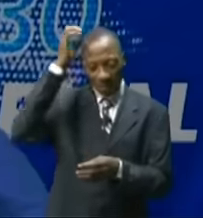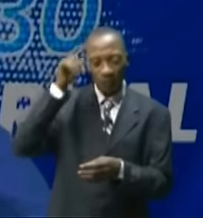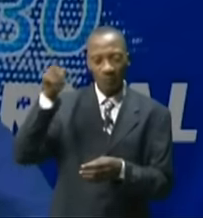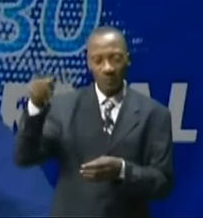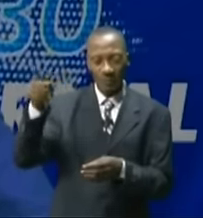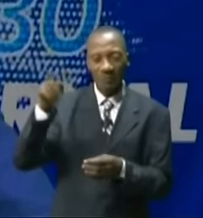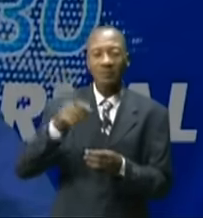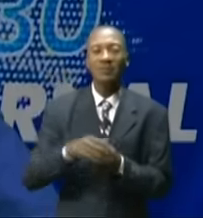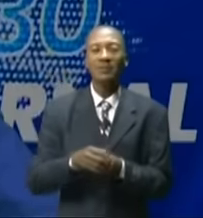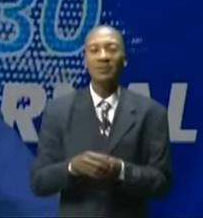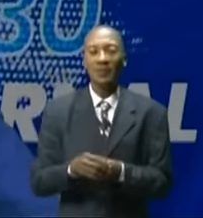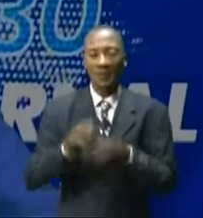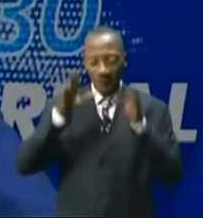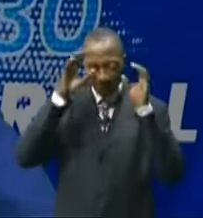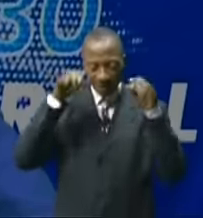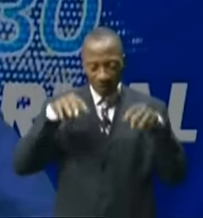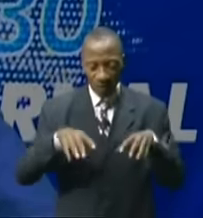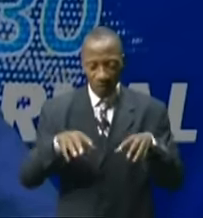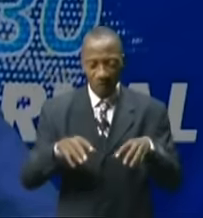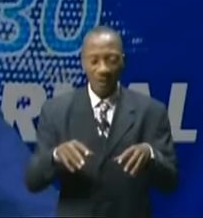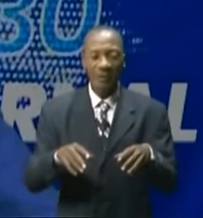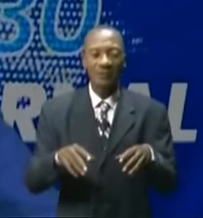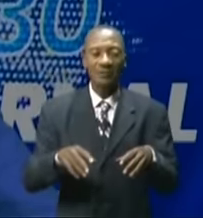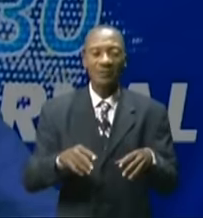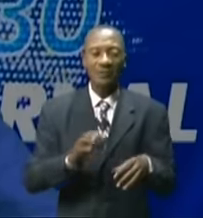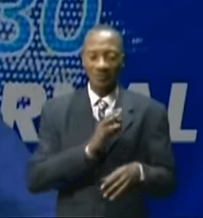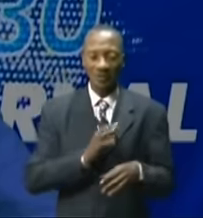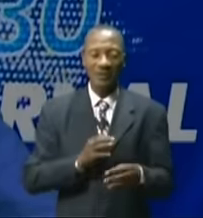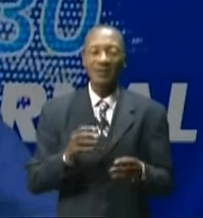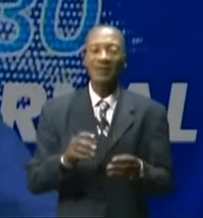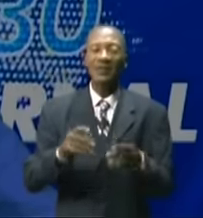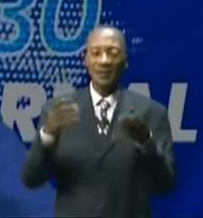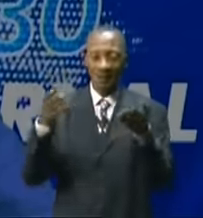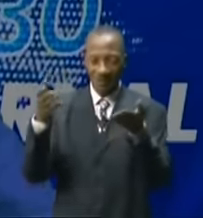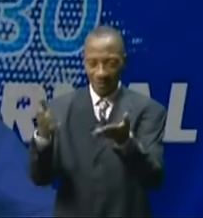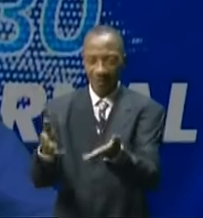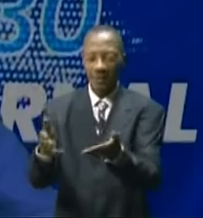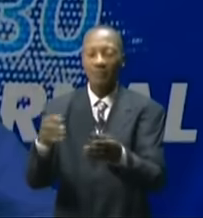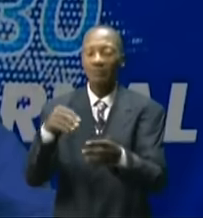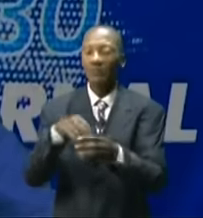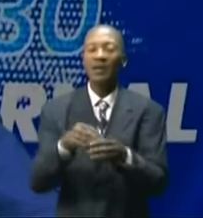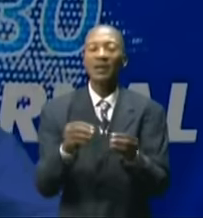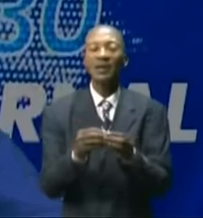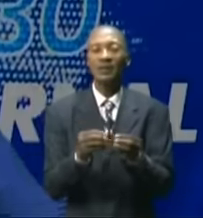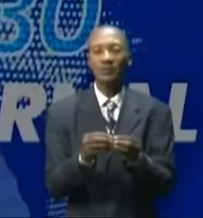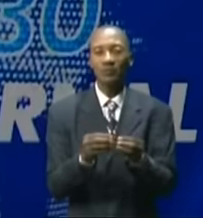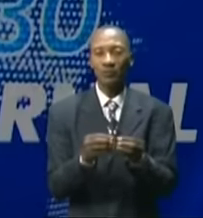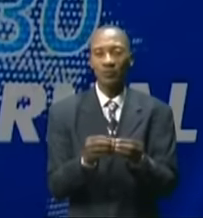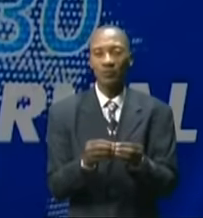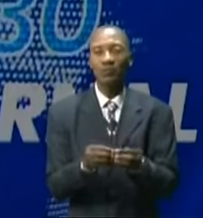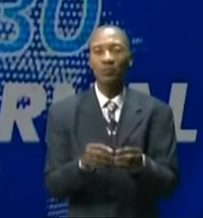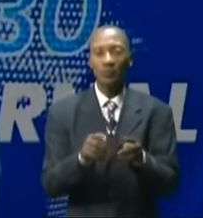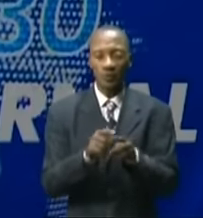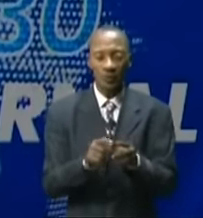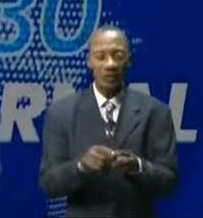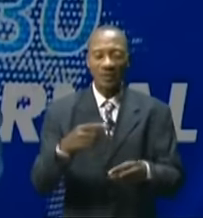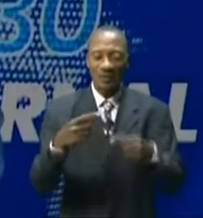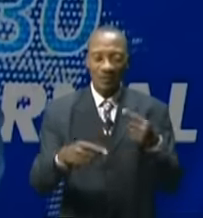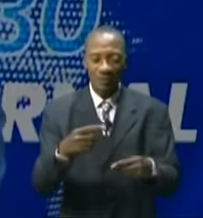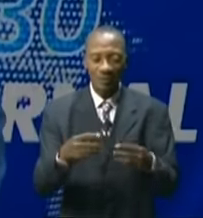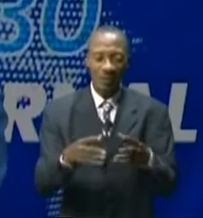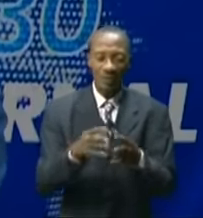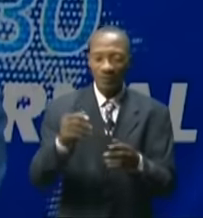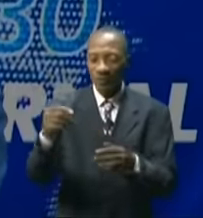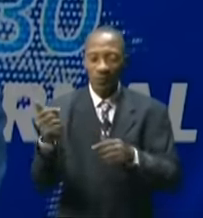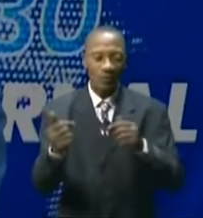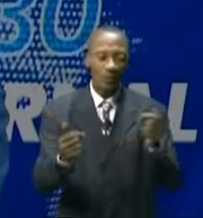président congolais Félix-Antoine Tshisekedi Tshilombo. Plusieurs dossiers sensibles et brûlants ont animé les discussions, notamment la situation sécuritaire